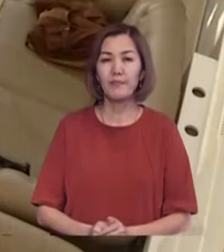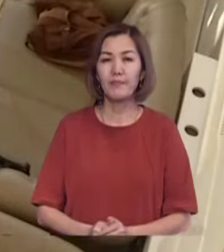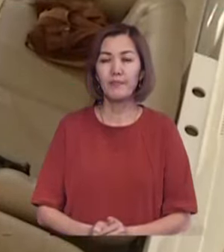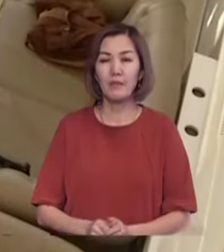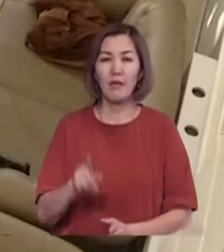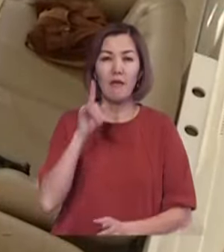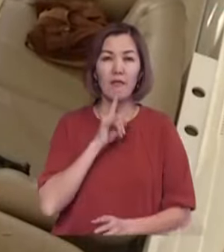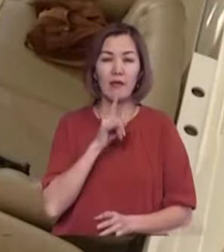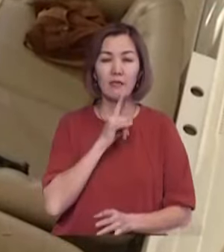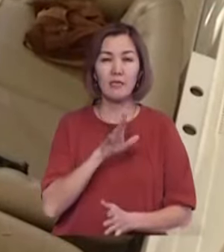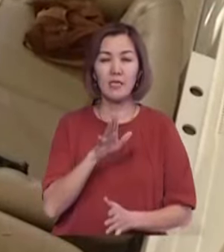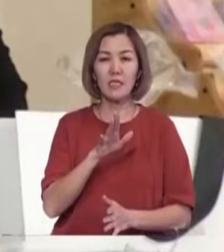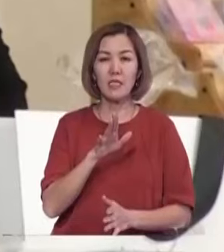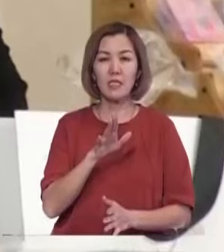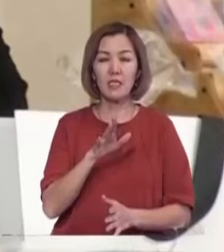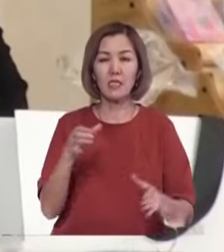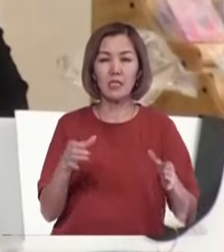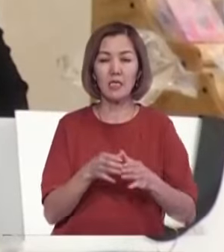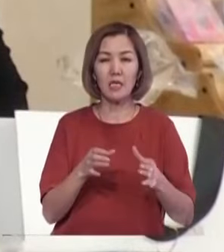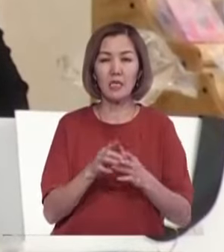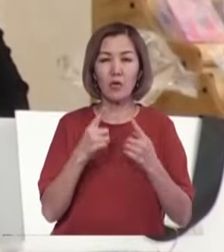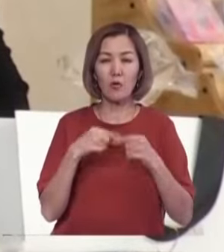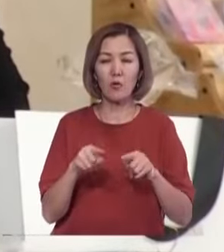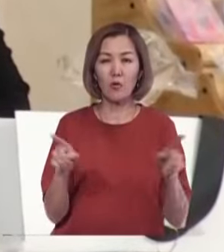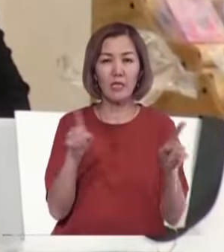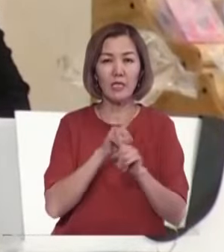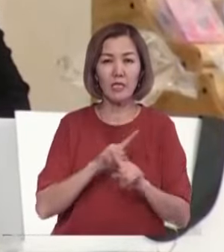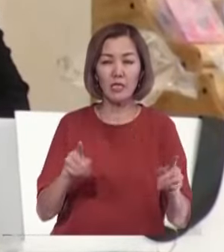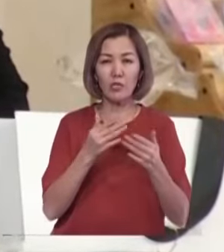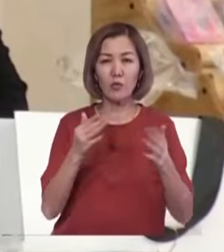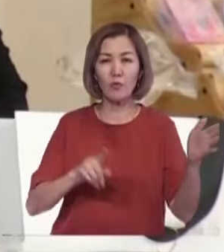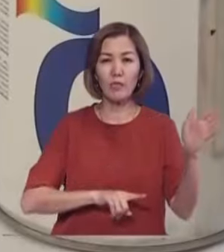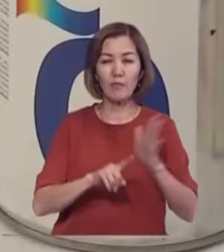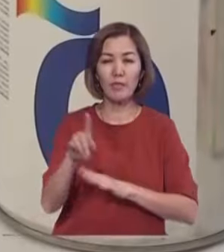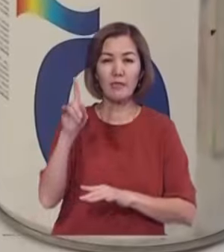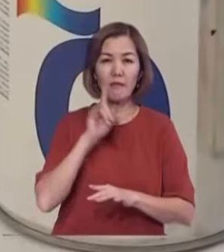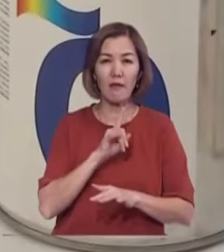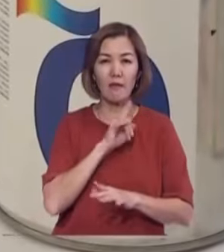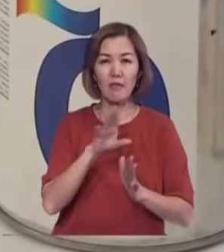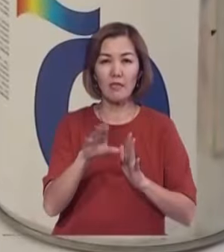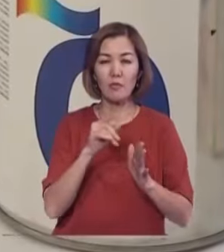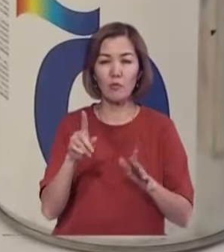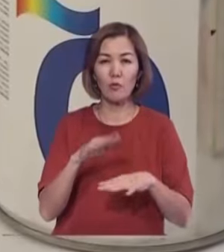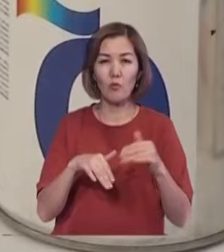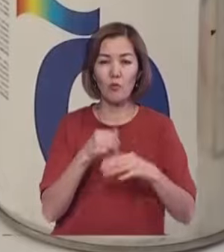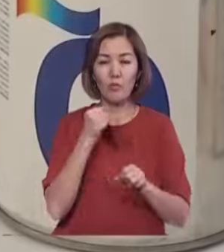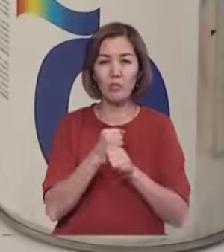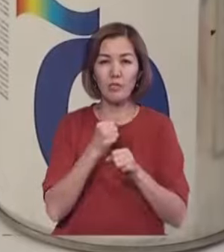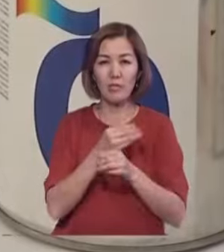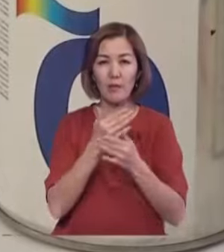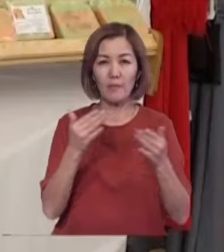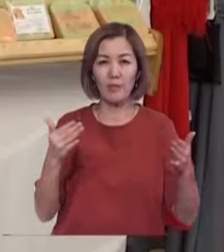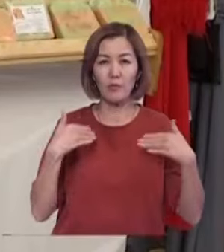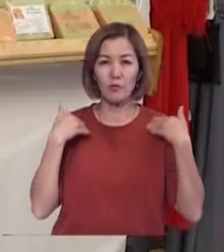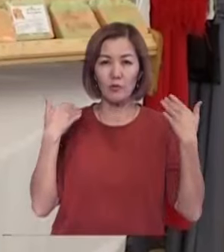Нәзік жандардан құралған мәслихат депутаттарының жиыны ерекше көрмеден басталды. Әйел депутаттарының өз қолымен жасап жүрген жұмыстары